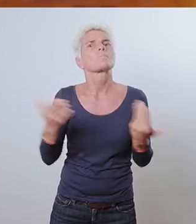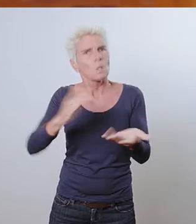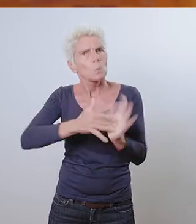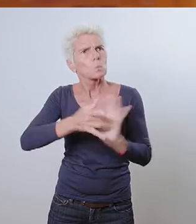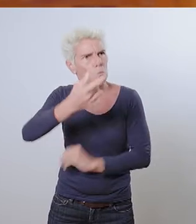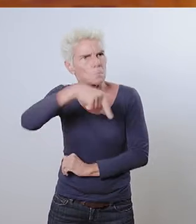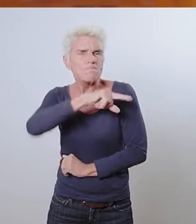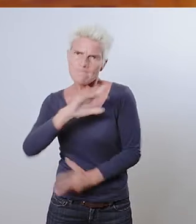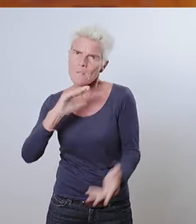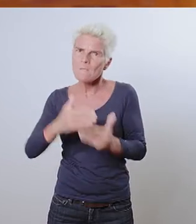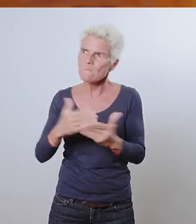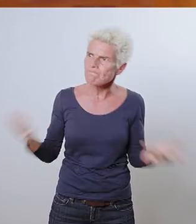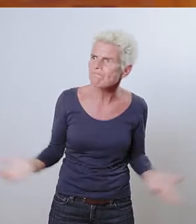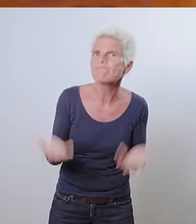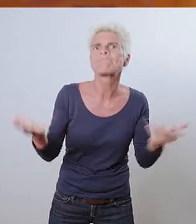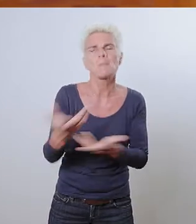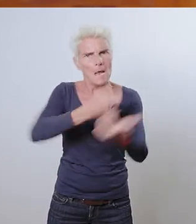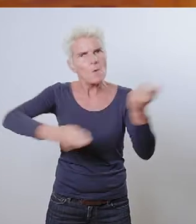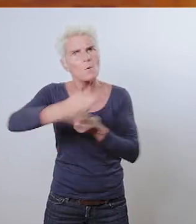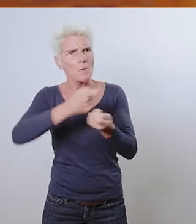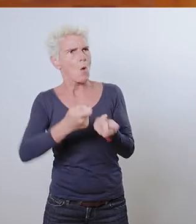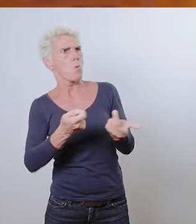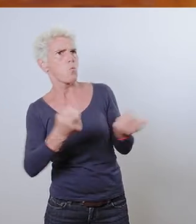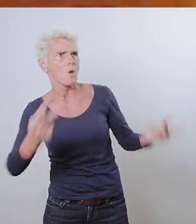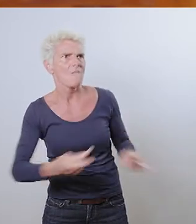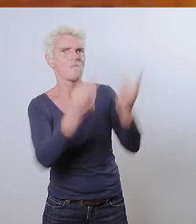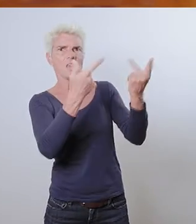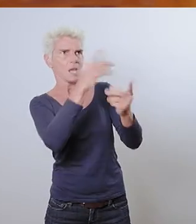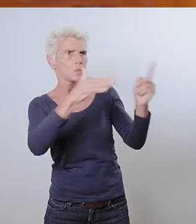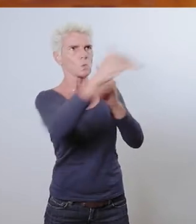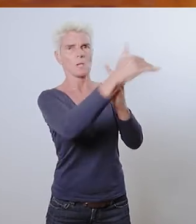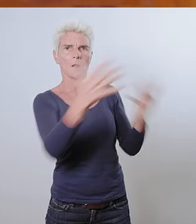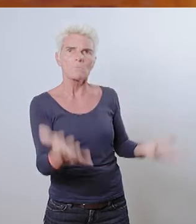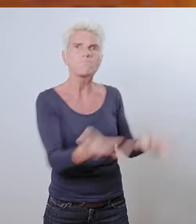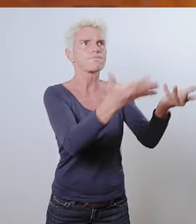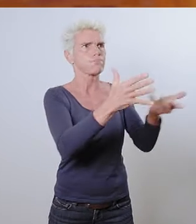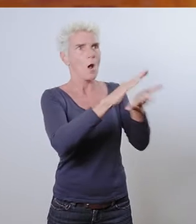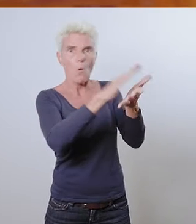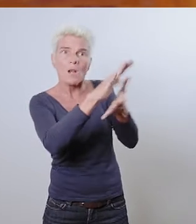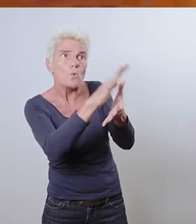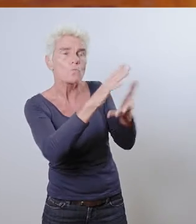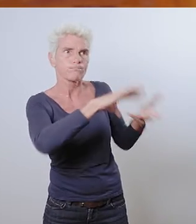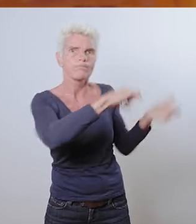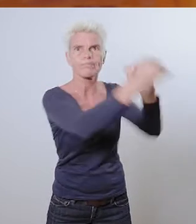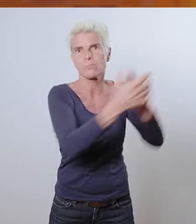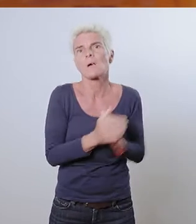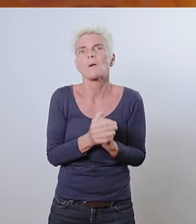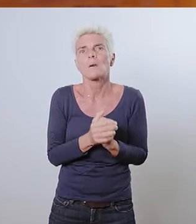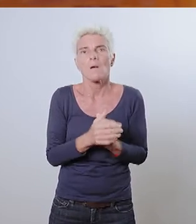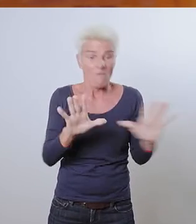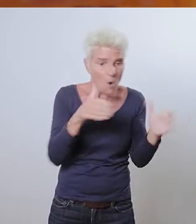tous au rendez vous du nouveau souffle économique et social pour la formation pour l'emploi